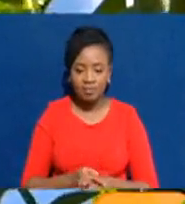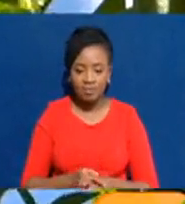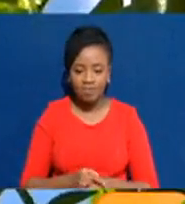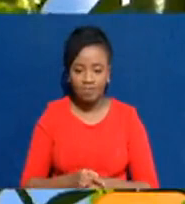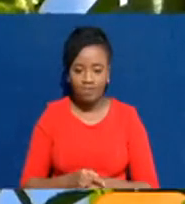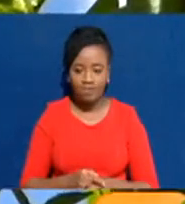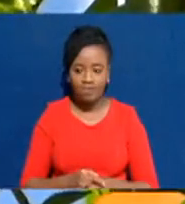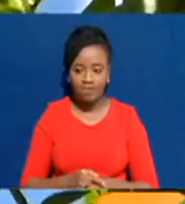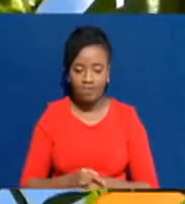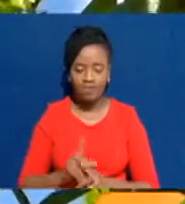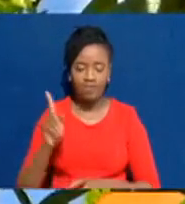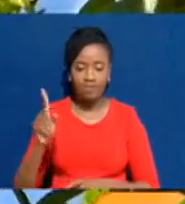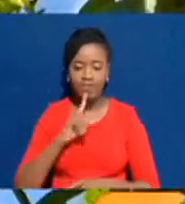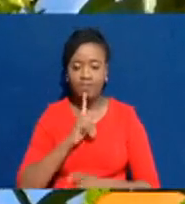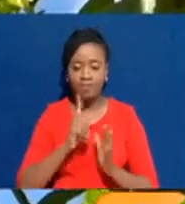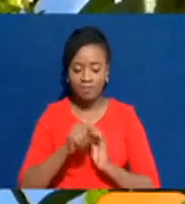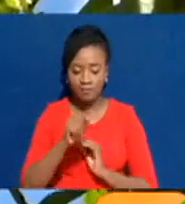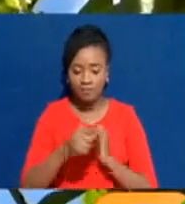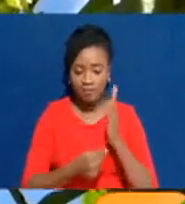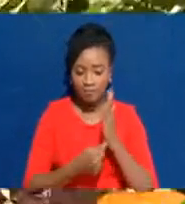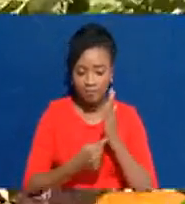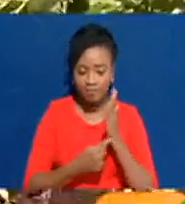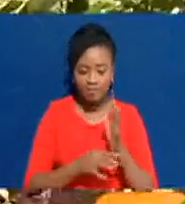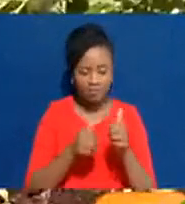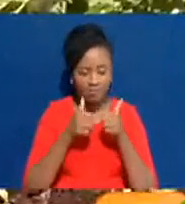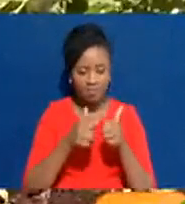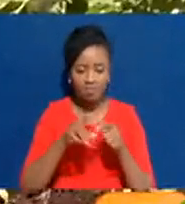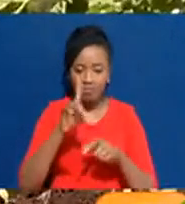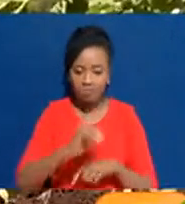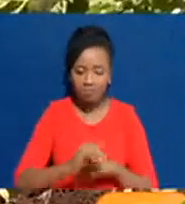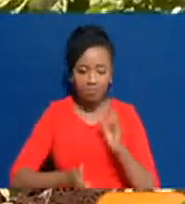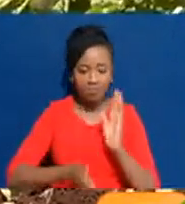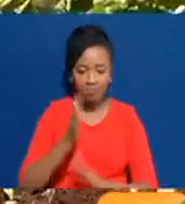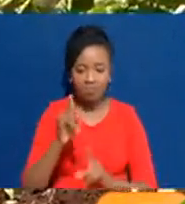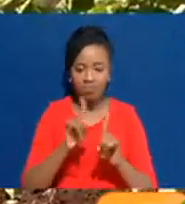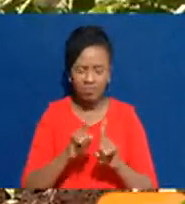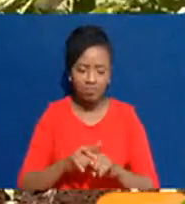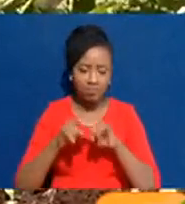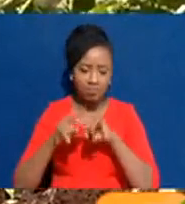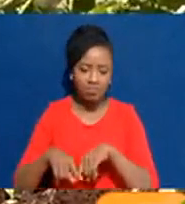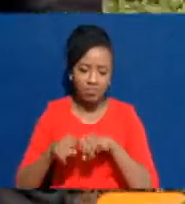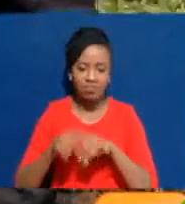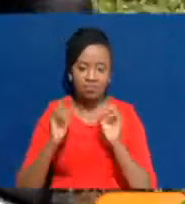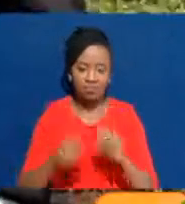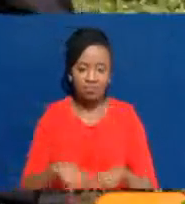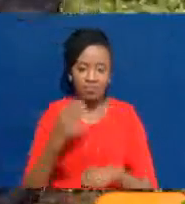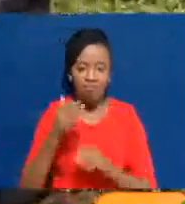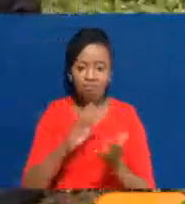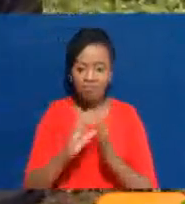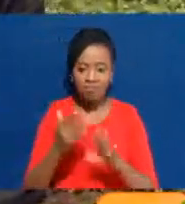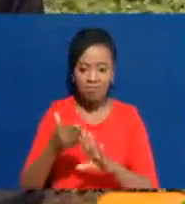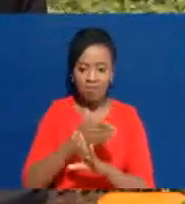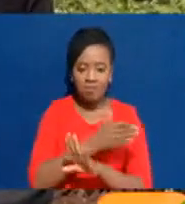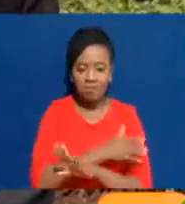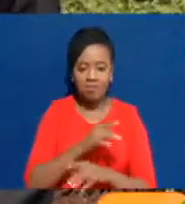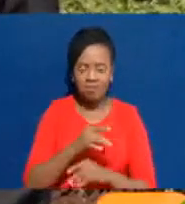Abubakar says Ujuzi Kilimo soil testing is much cheaper, faster and reliable compared to previous technologies that could take a